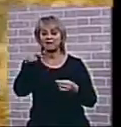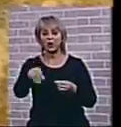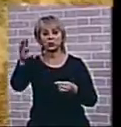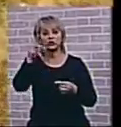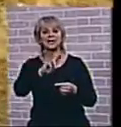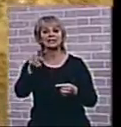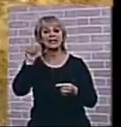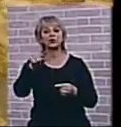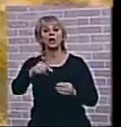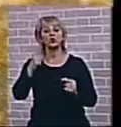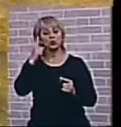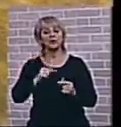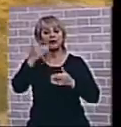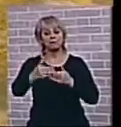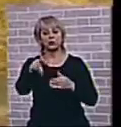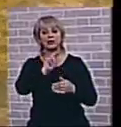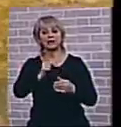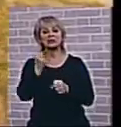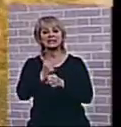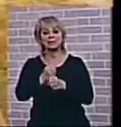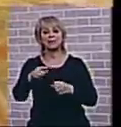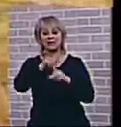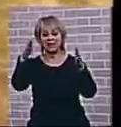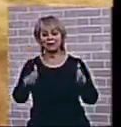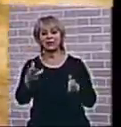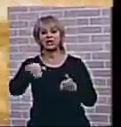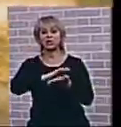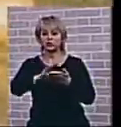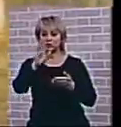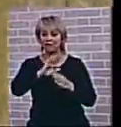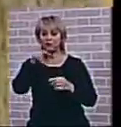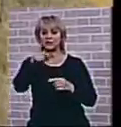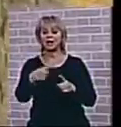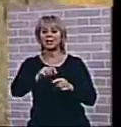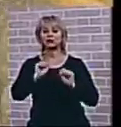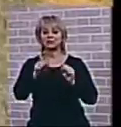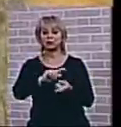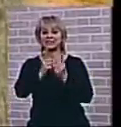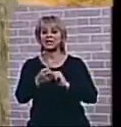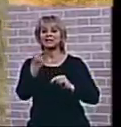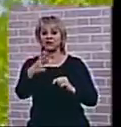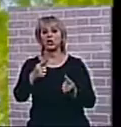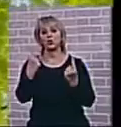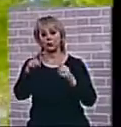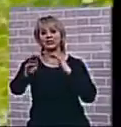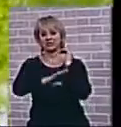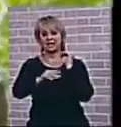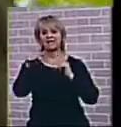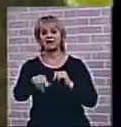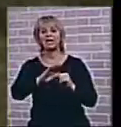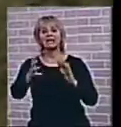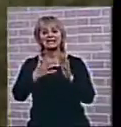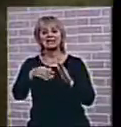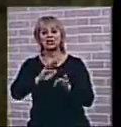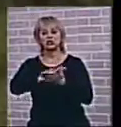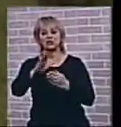Ученые, как известно, думают наперед и уже работают над созданием бытового генератора чистого воздуха, который сможет заменить 12 крупных деревьев.